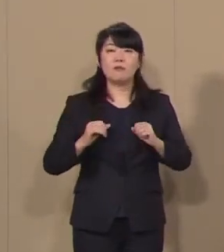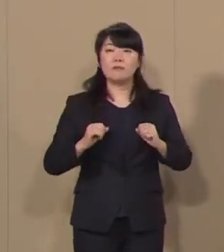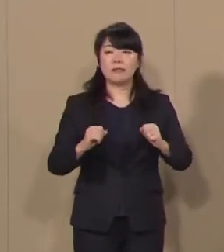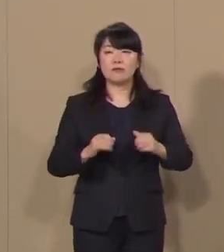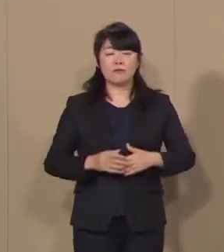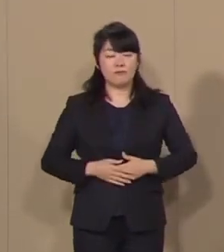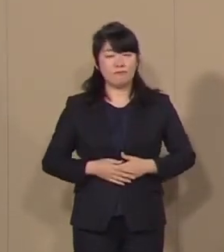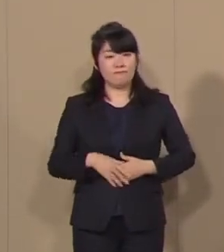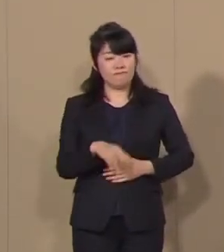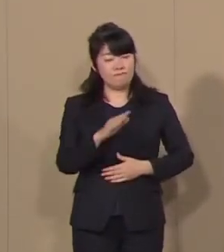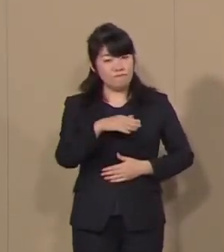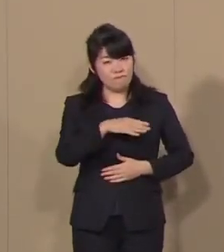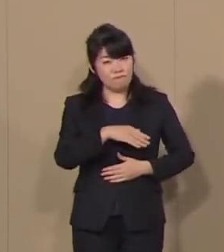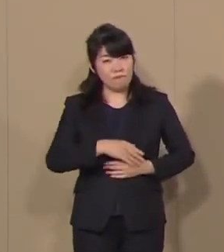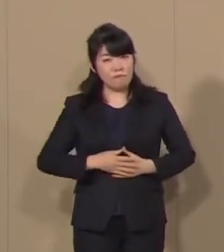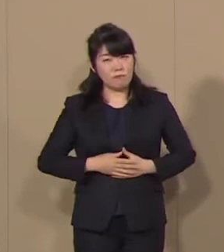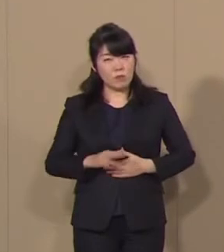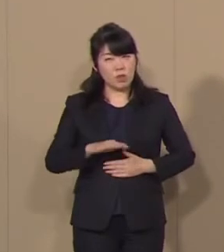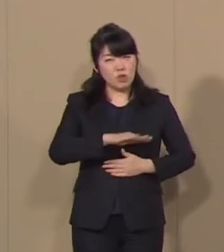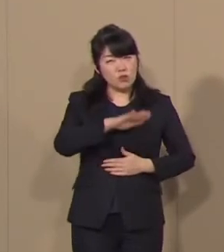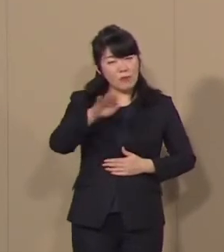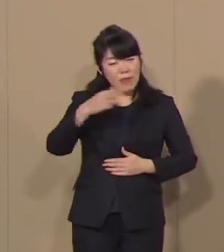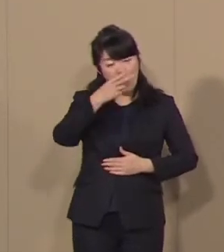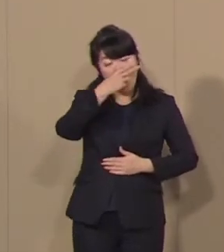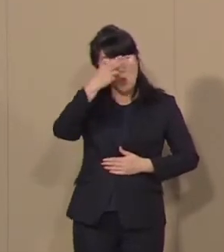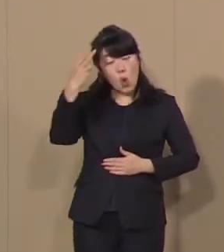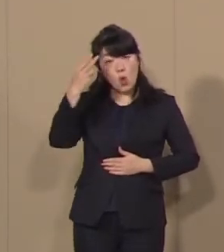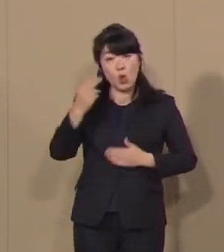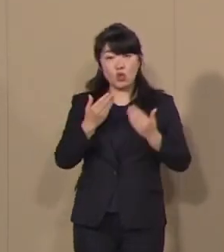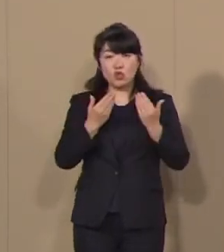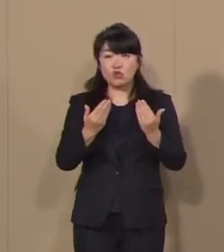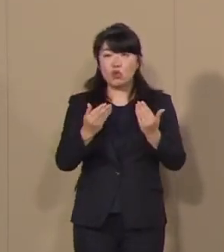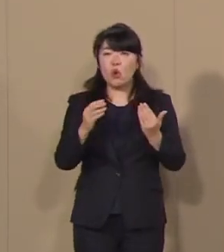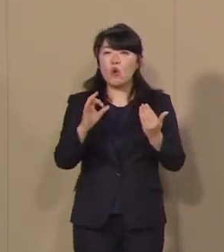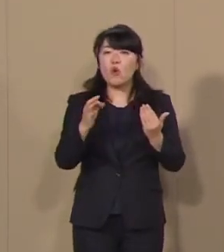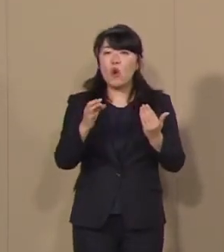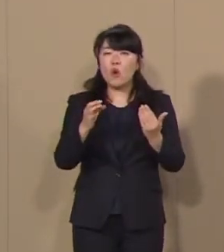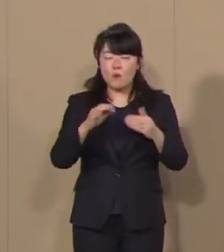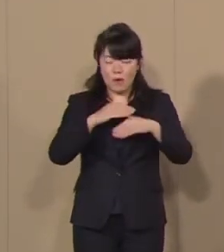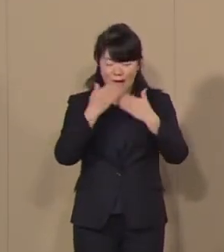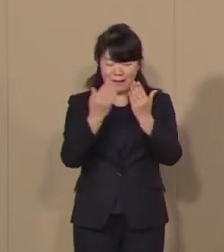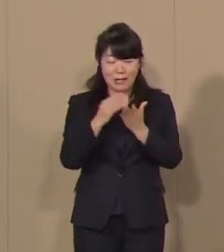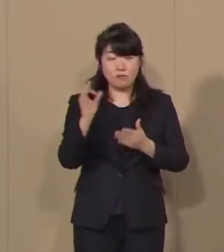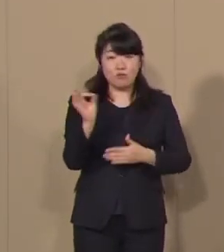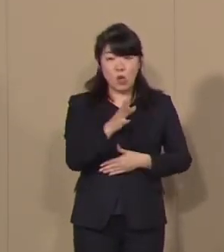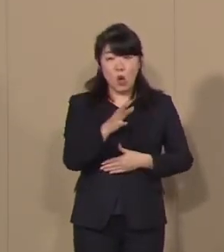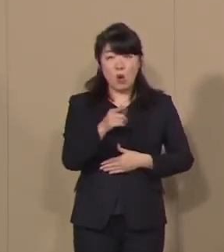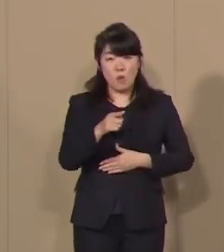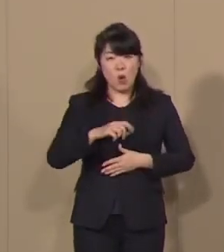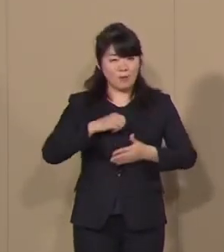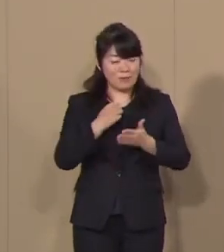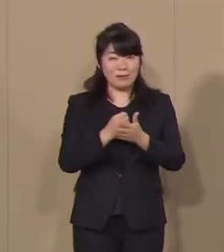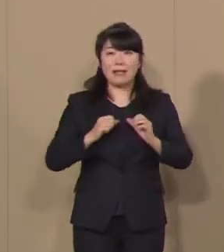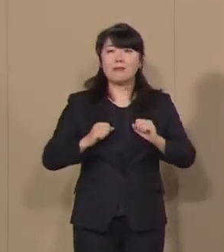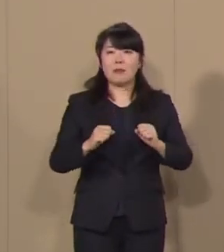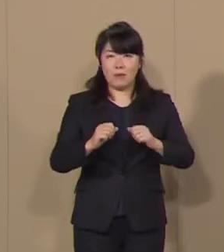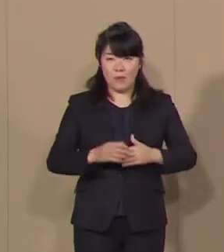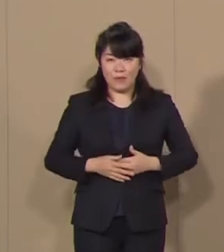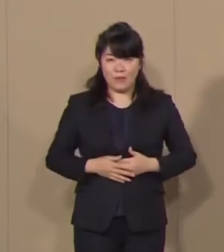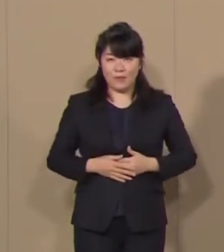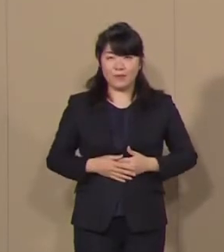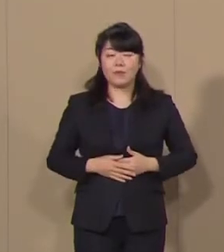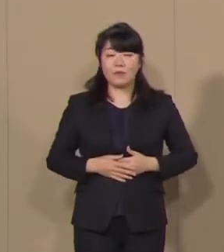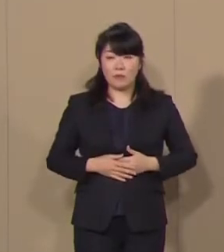福島さんはい全ての高校の授業料完全無償化も実現しましょうよそうですね